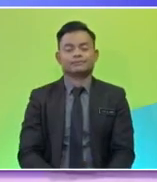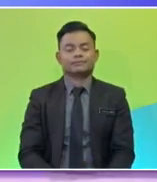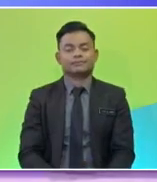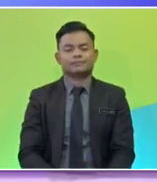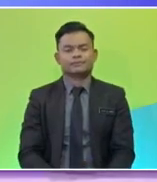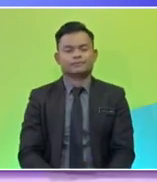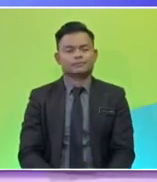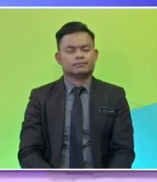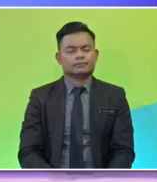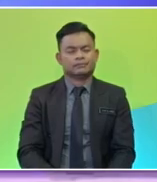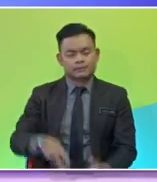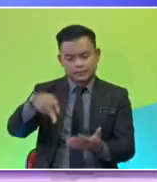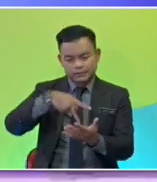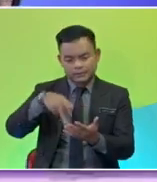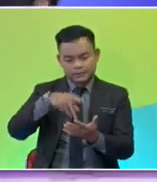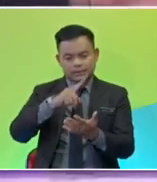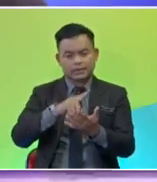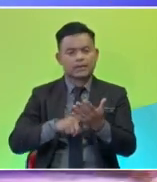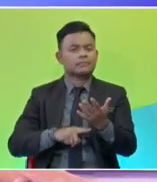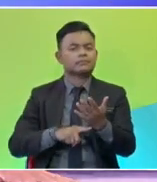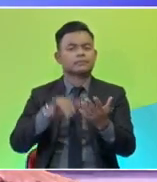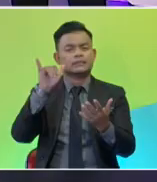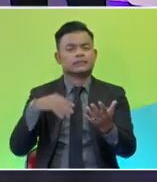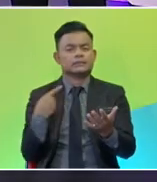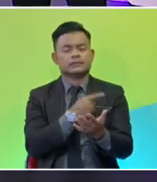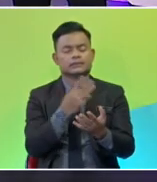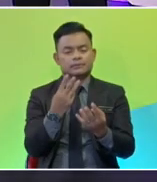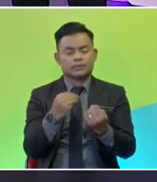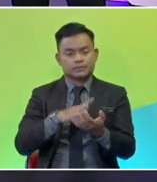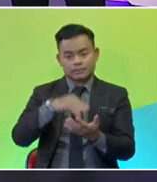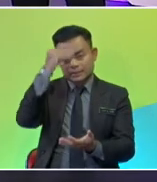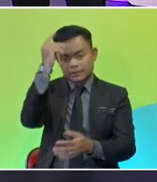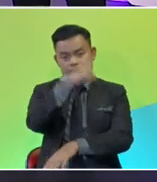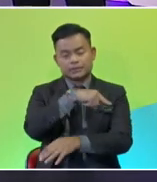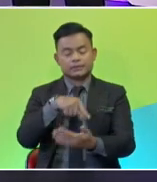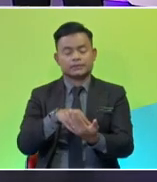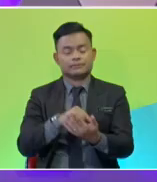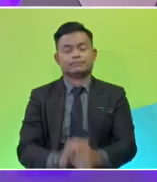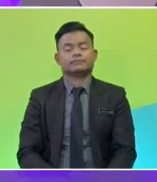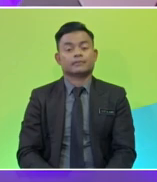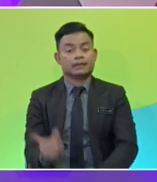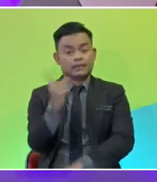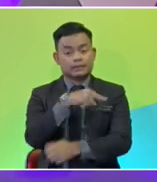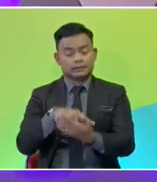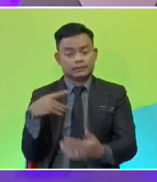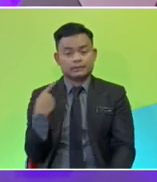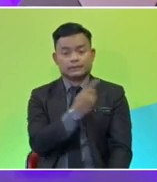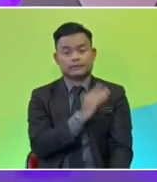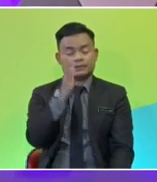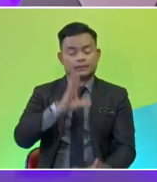tadi menangis ya gua apa kaitan dengan topik kita hari ini berkaitan dengan topik kita pada hari ini kita akan belajar tentang